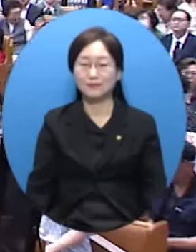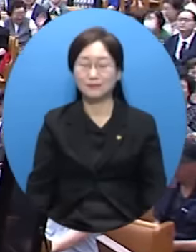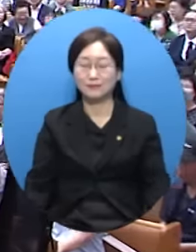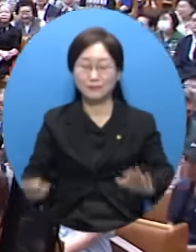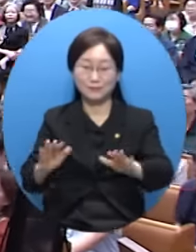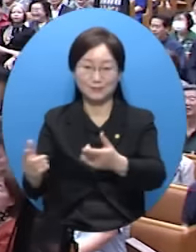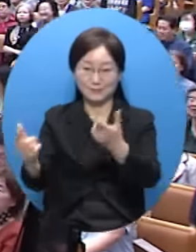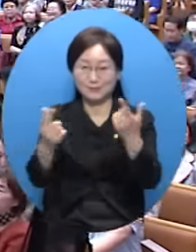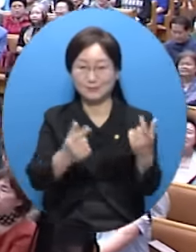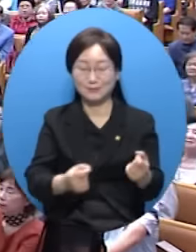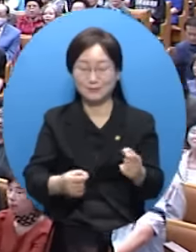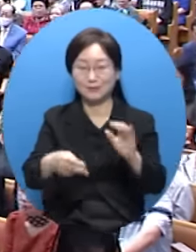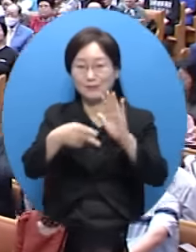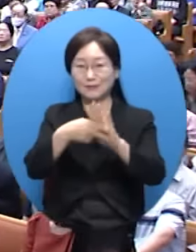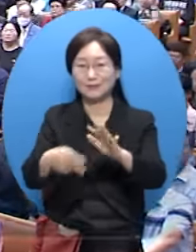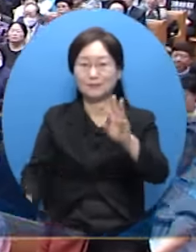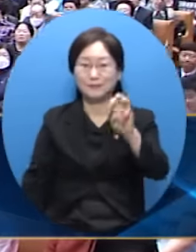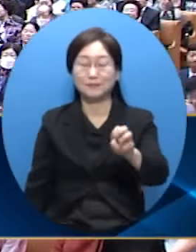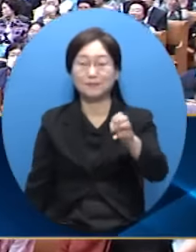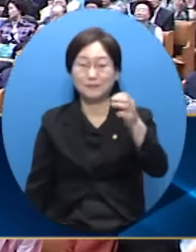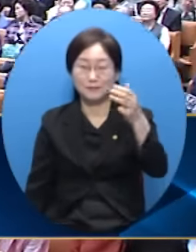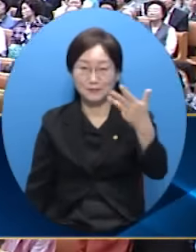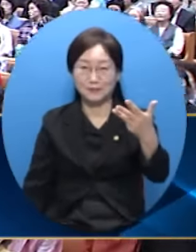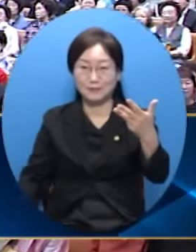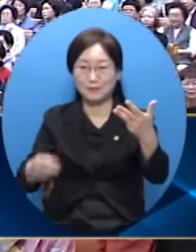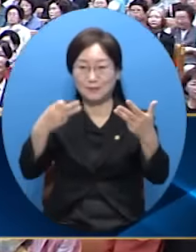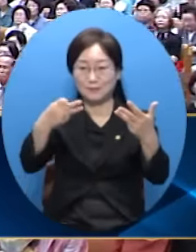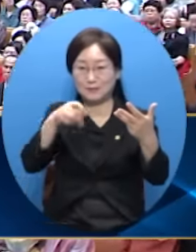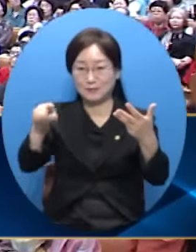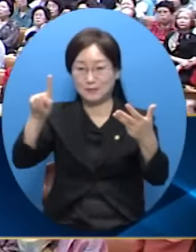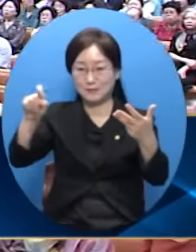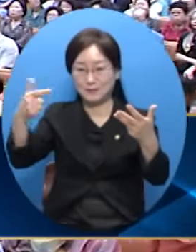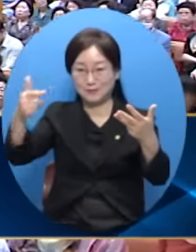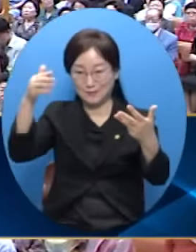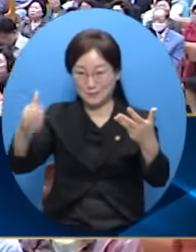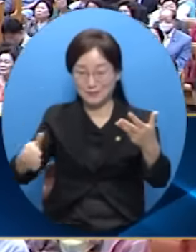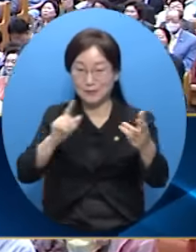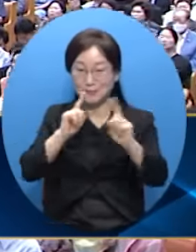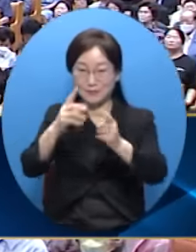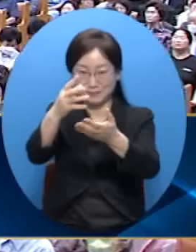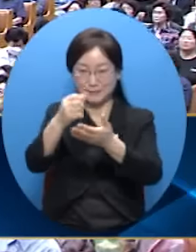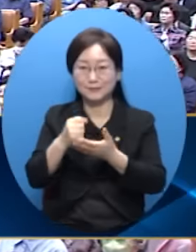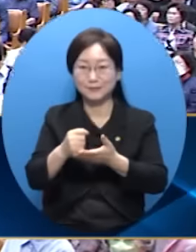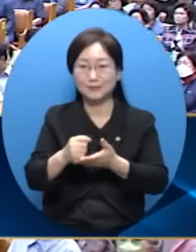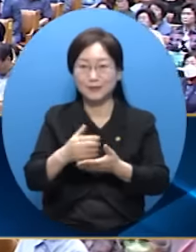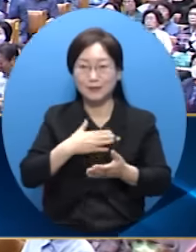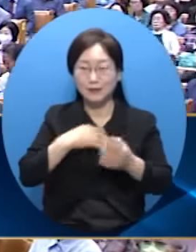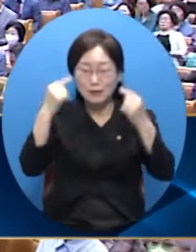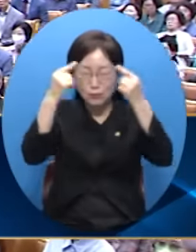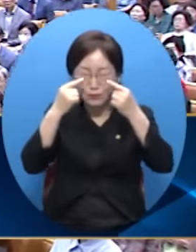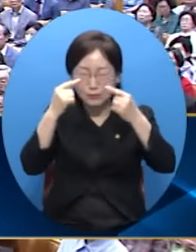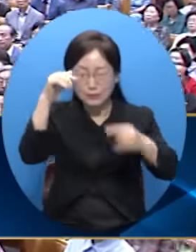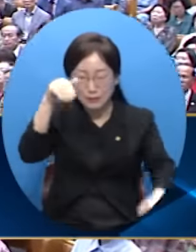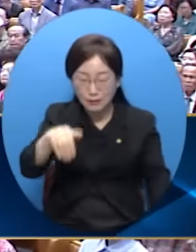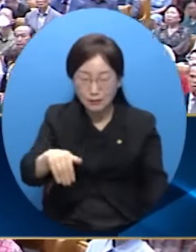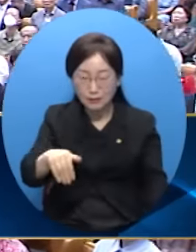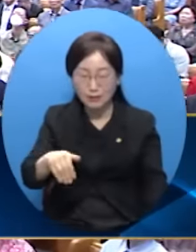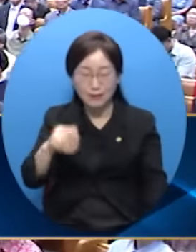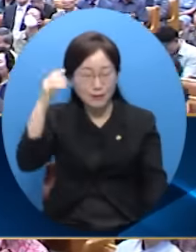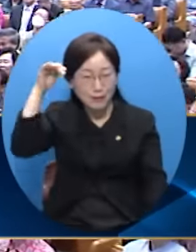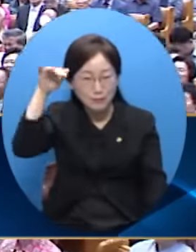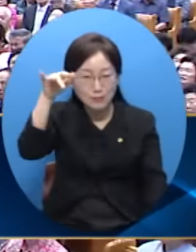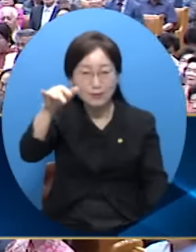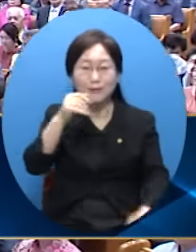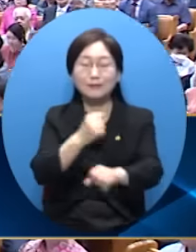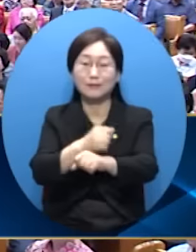오늘 전 여러분과 함께 이사야 38장 13절로 16절의 말씀을 가지고 내 눈이 쇠하도록 앙망하나이다,